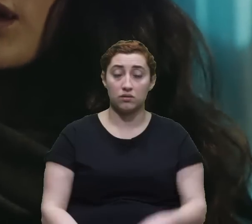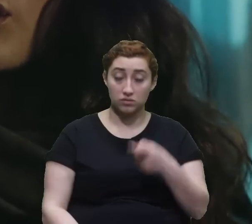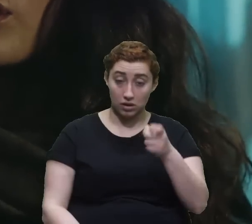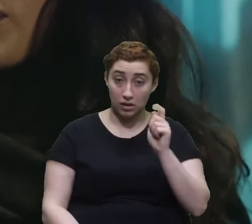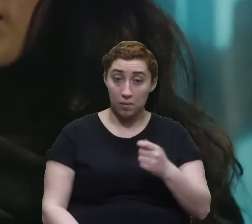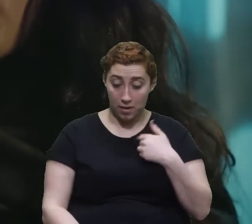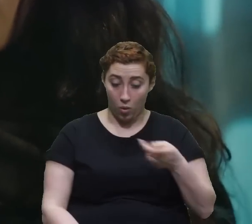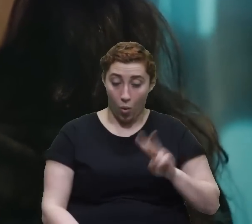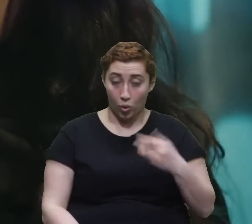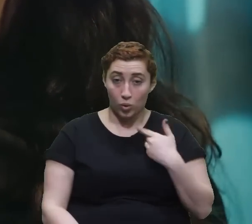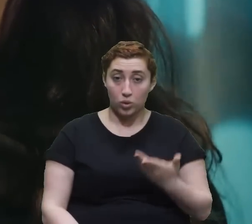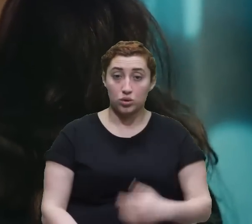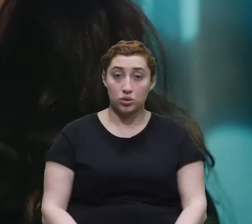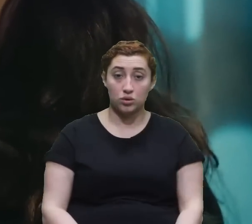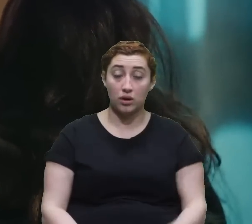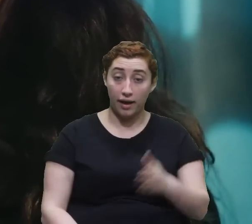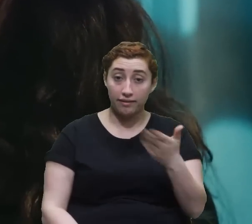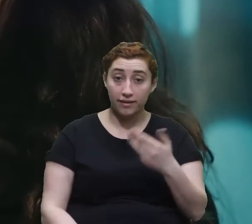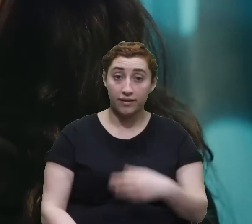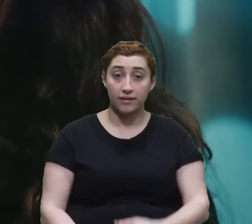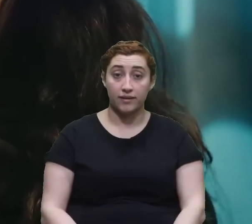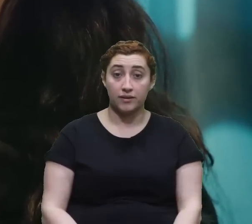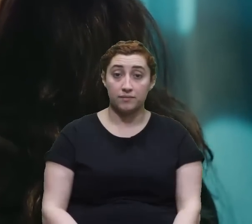Çek tetiği, öldür beni. Hadi.